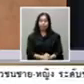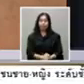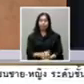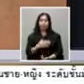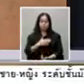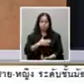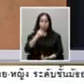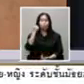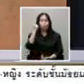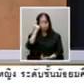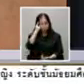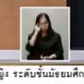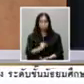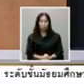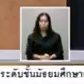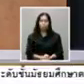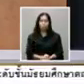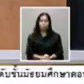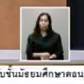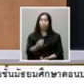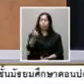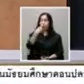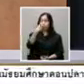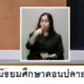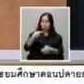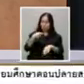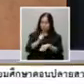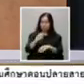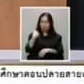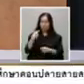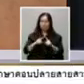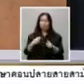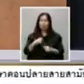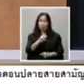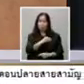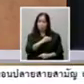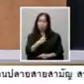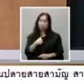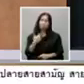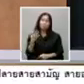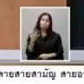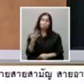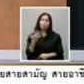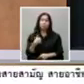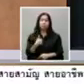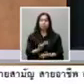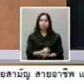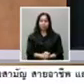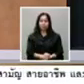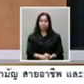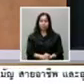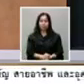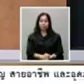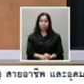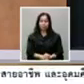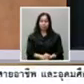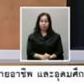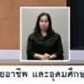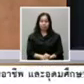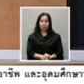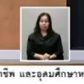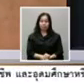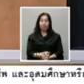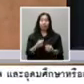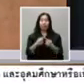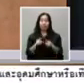ผมก็รู้ว่าท่านเสรีข่มขู่ประธานแต่ผมไม่ได้หวั่นไหวหรอกนะครับแต่ว่